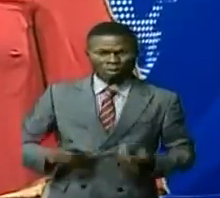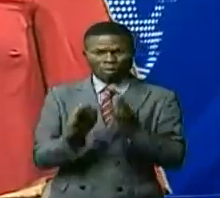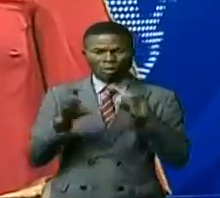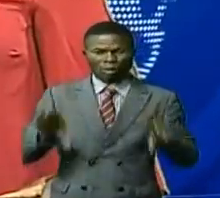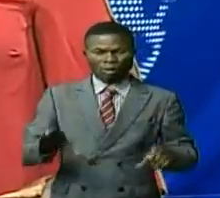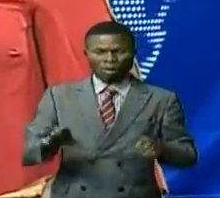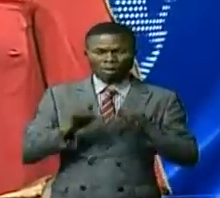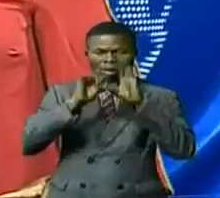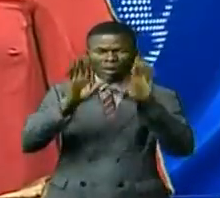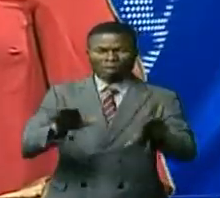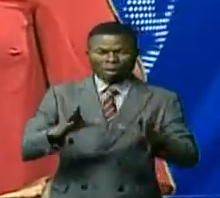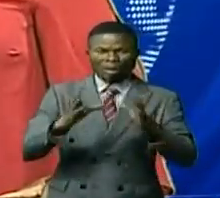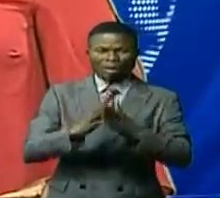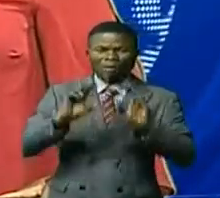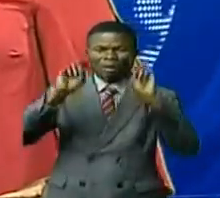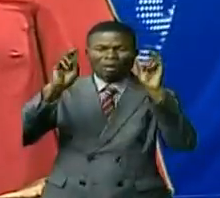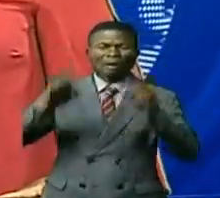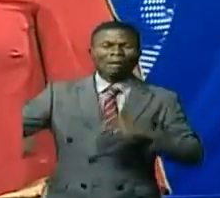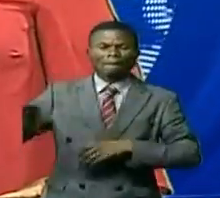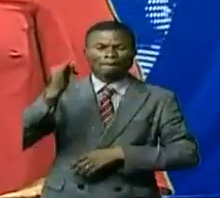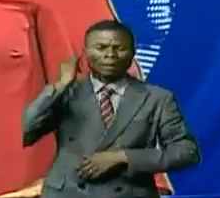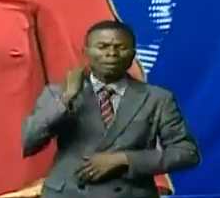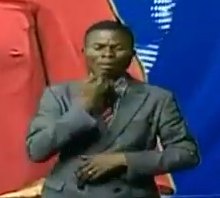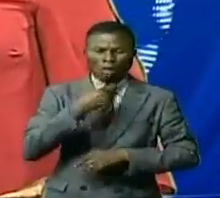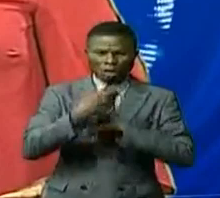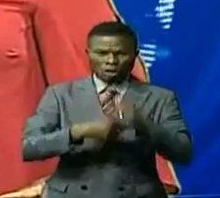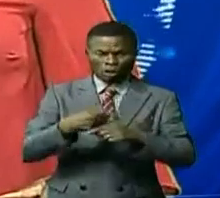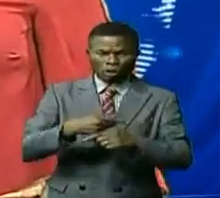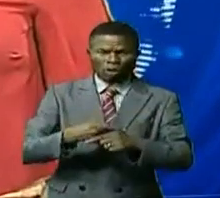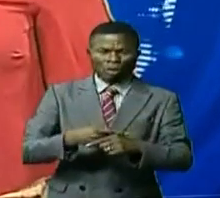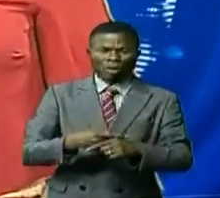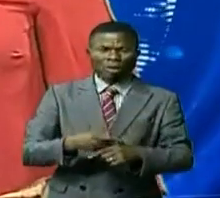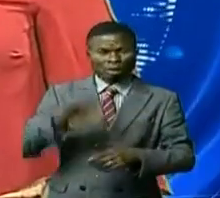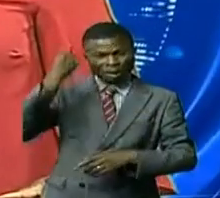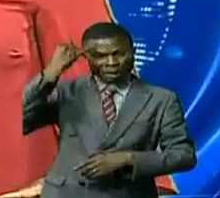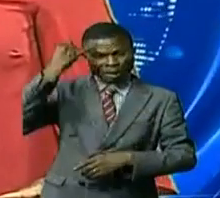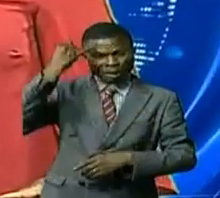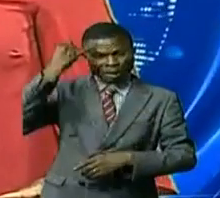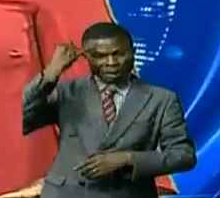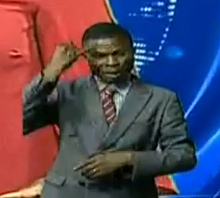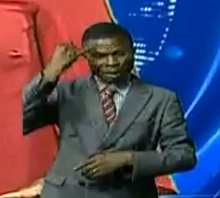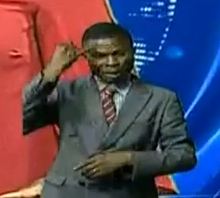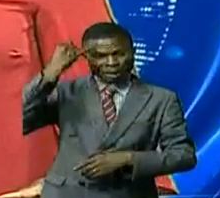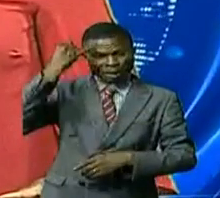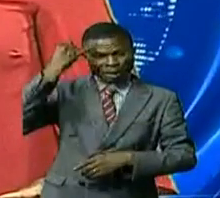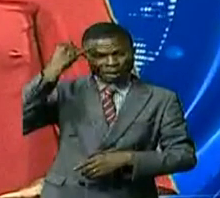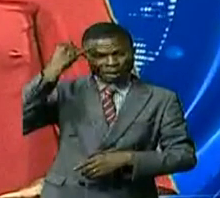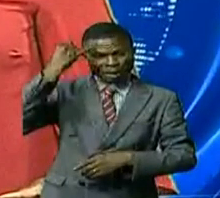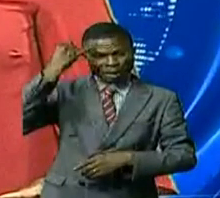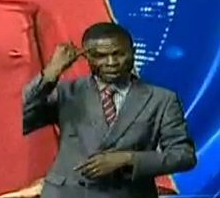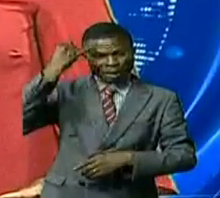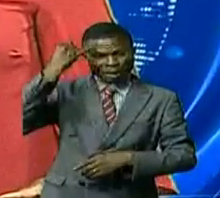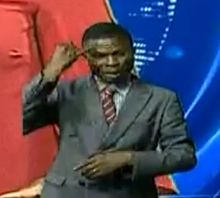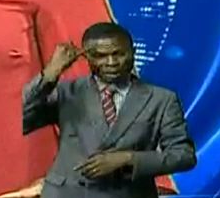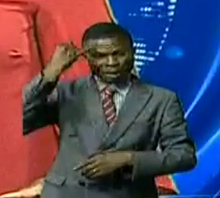béni Israël a été officiellement lancé par son concepteur, le révérend pasteur.